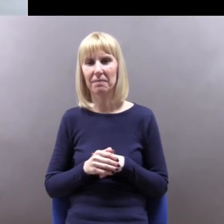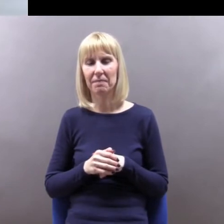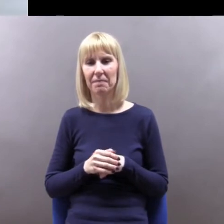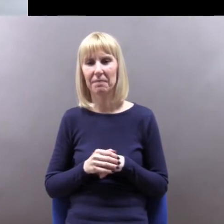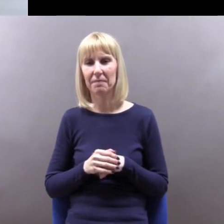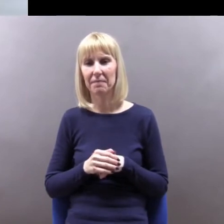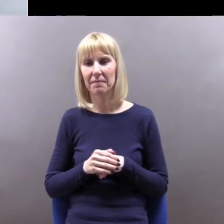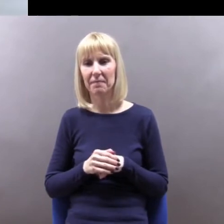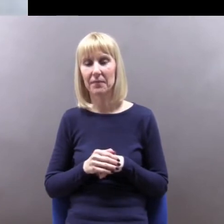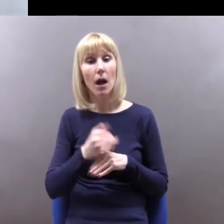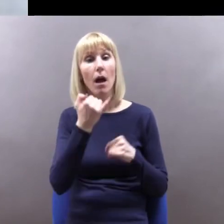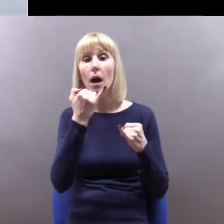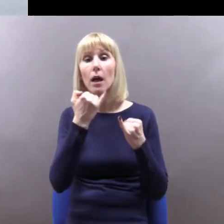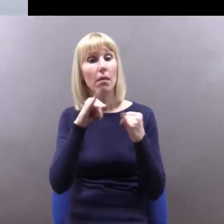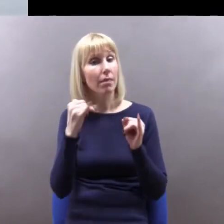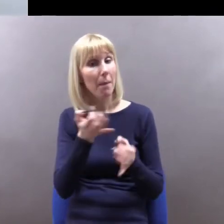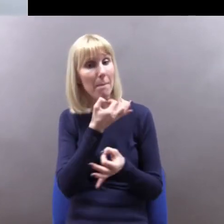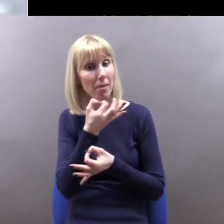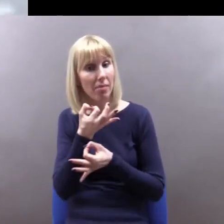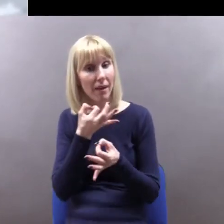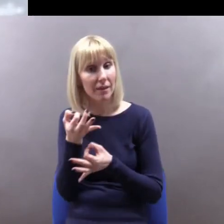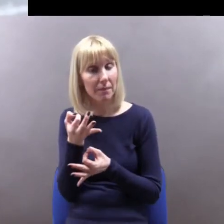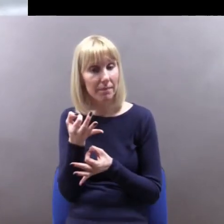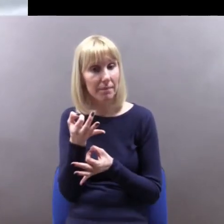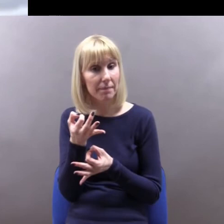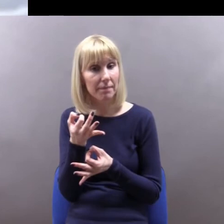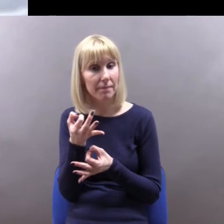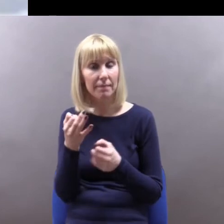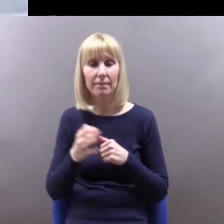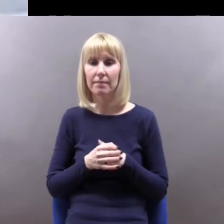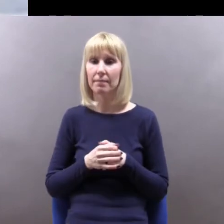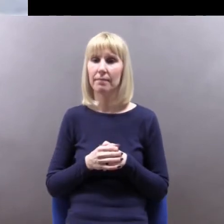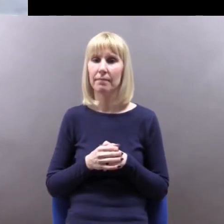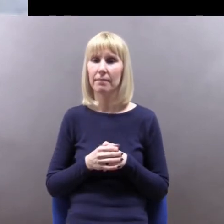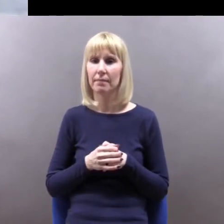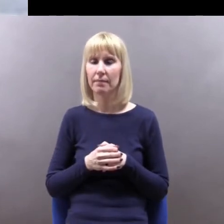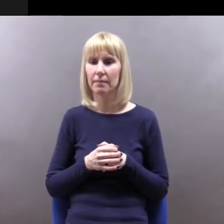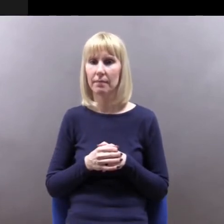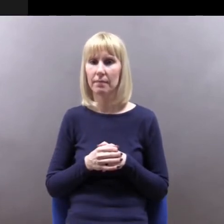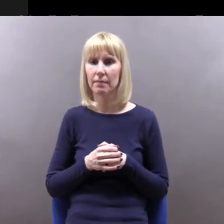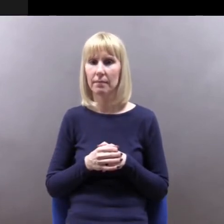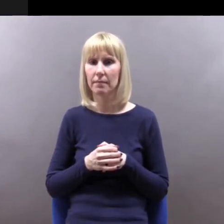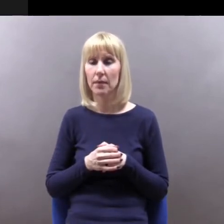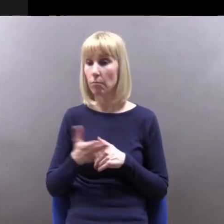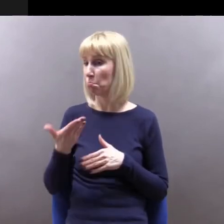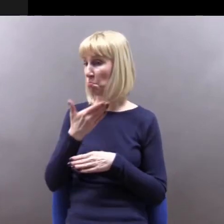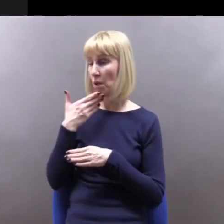Okej. Okay. Czy mamy jakieś pytania z publiczności? Bo tak już trochę nam... Nie